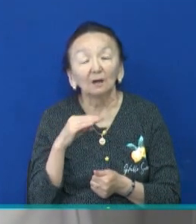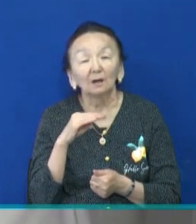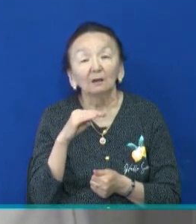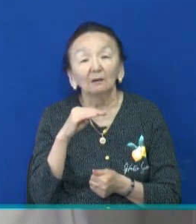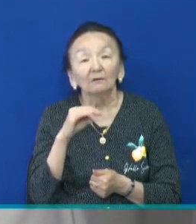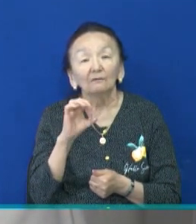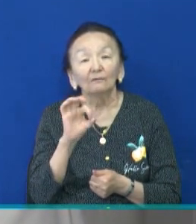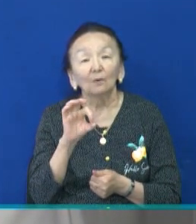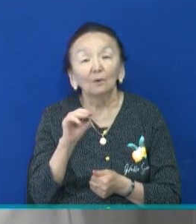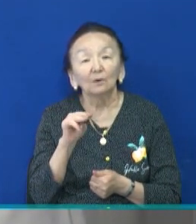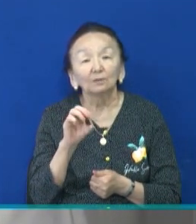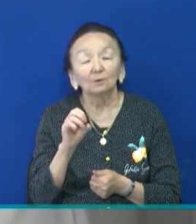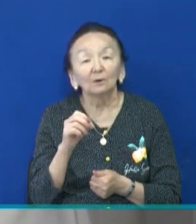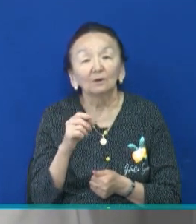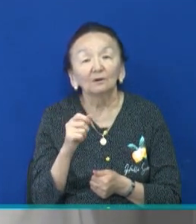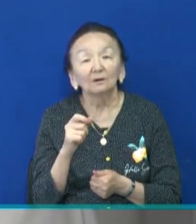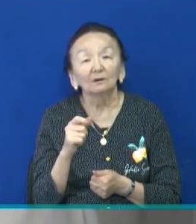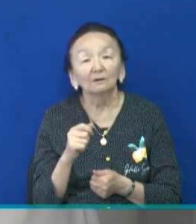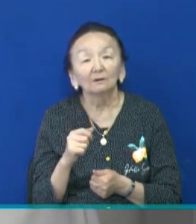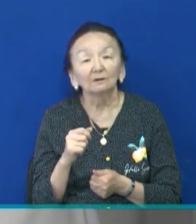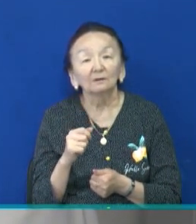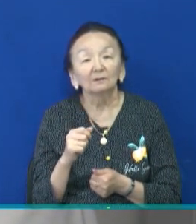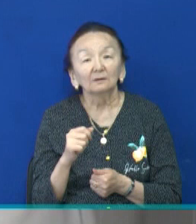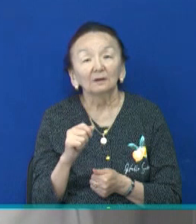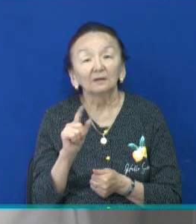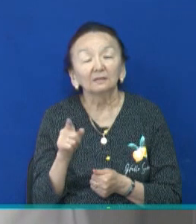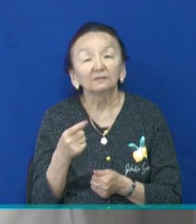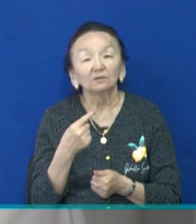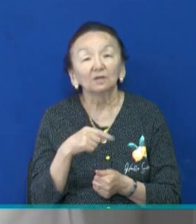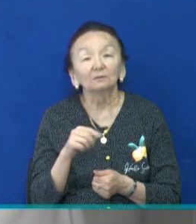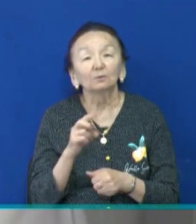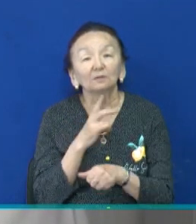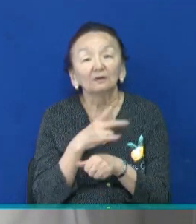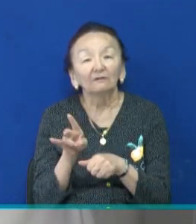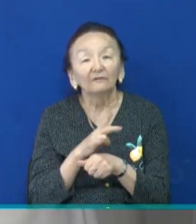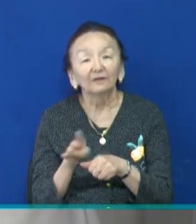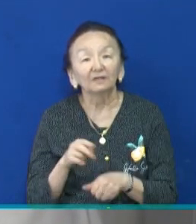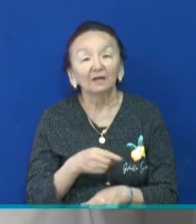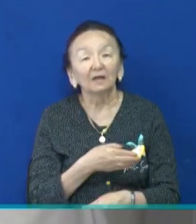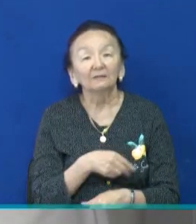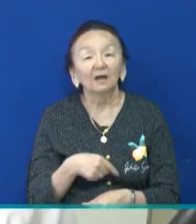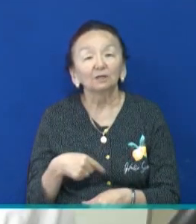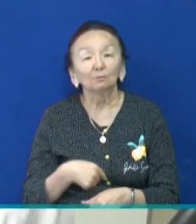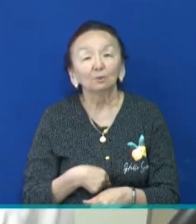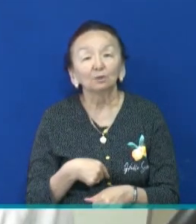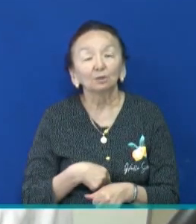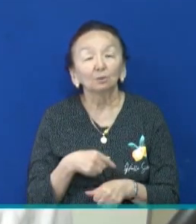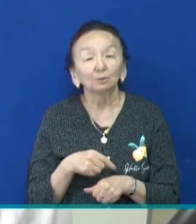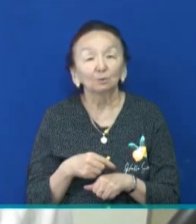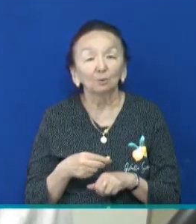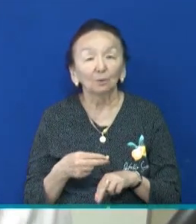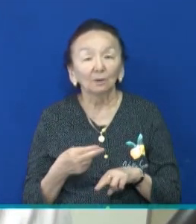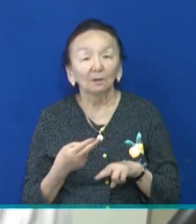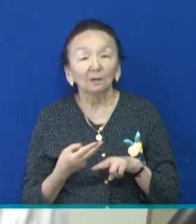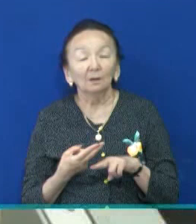қышқылы қосылған болып саналады. Ол қышқылдардың бәрі біздің ағзамызға түскеннен кейін өзінің кері әсерін білдіреді. Жарнамасы